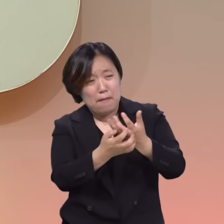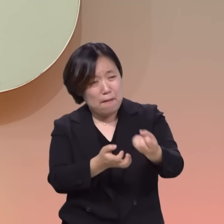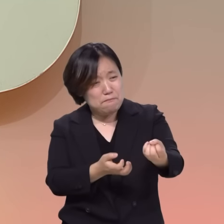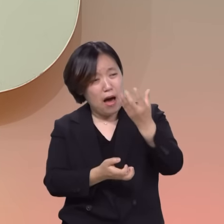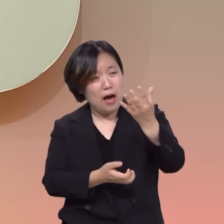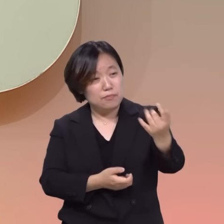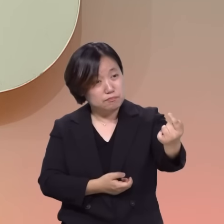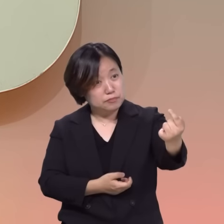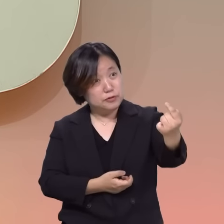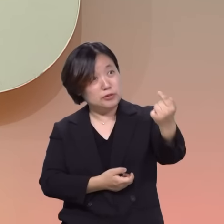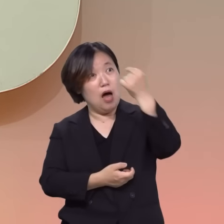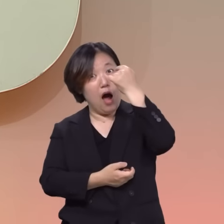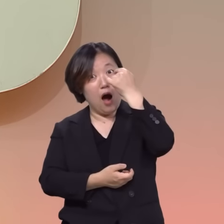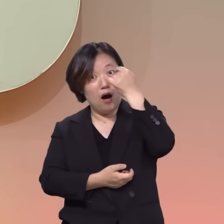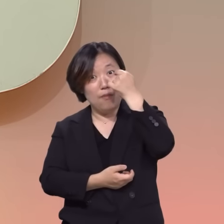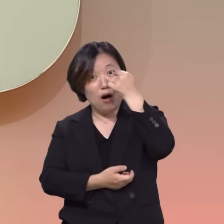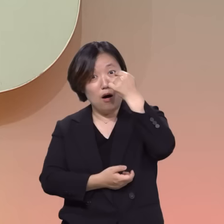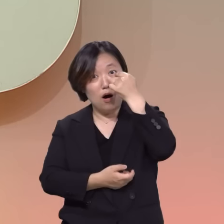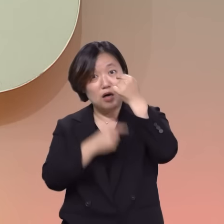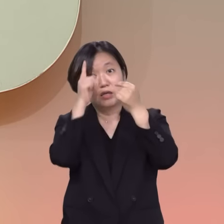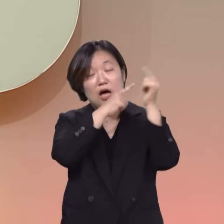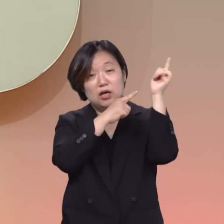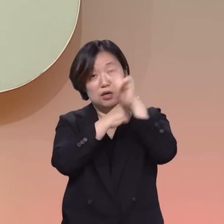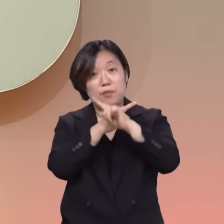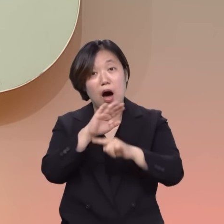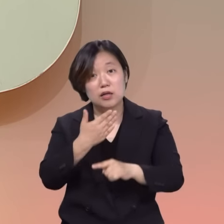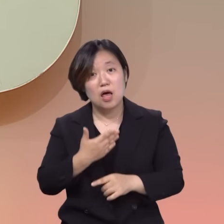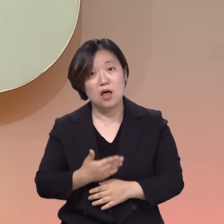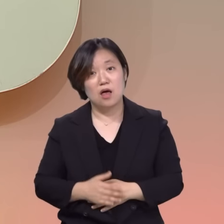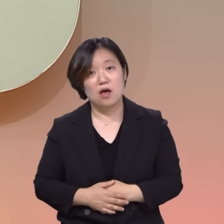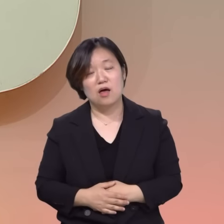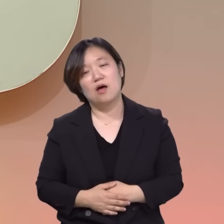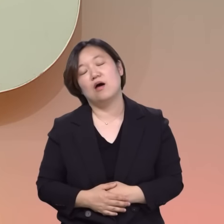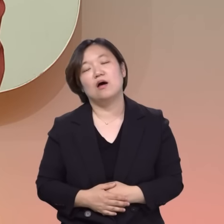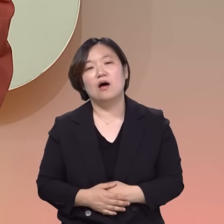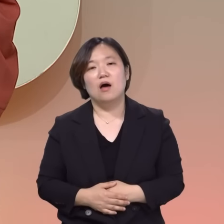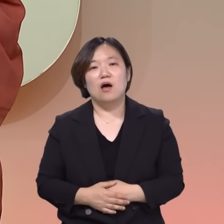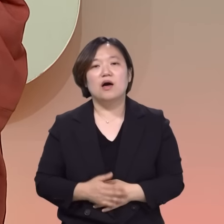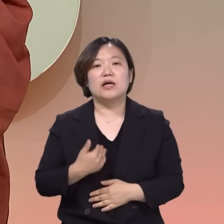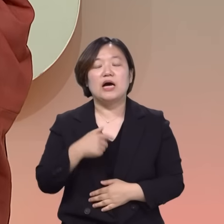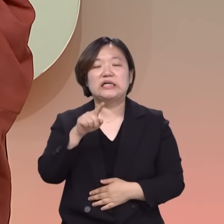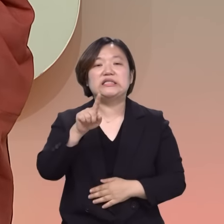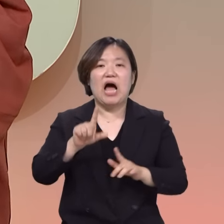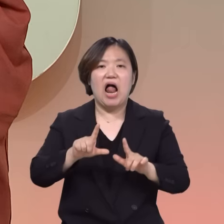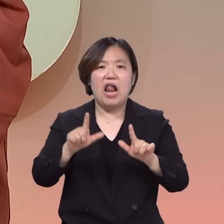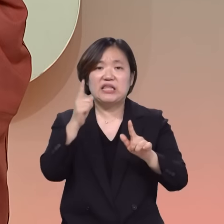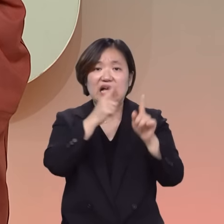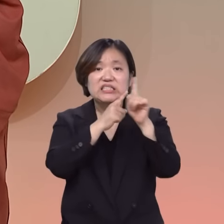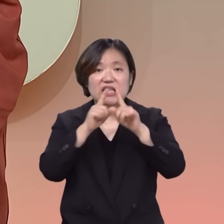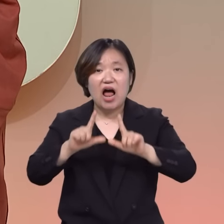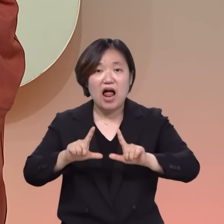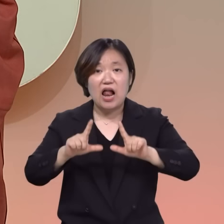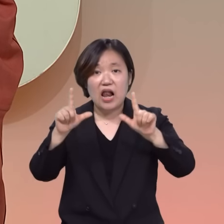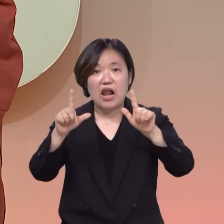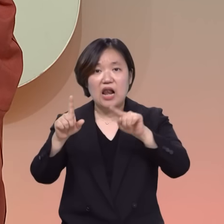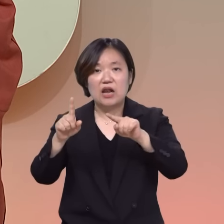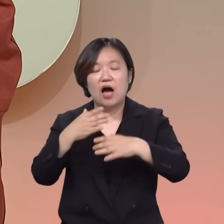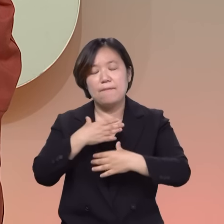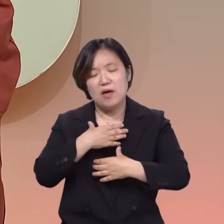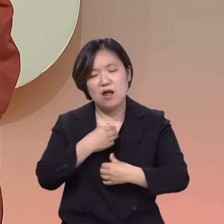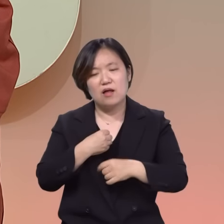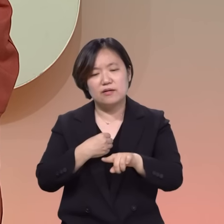망막이 막 타버리는 느낌이 들더 그래요 그래서 그날 그날 일단 이렇게 안정을